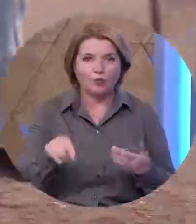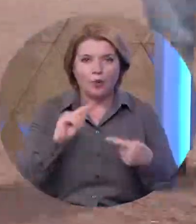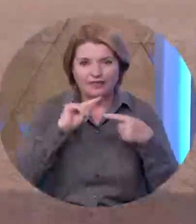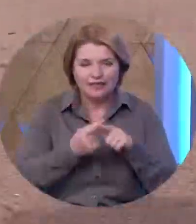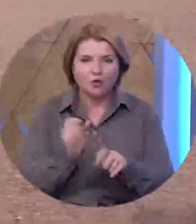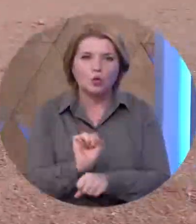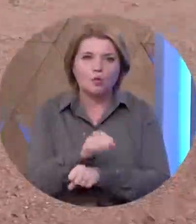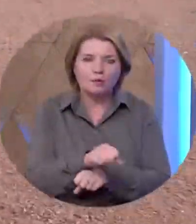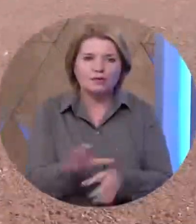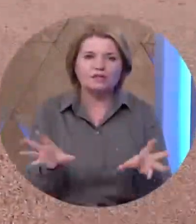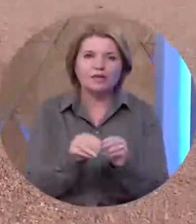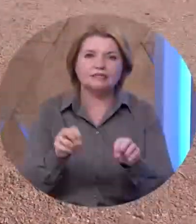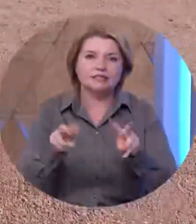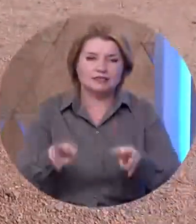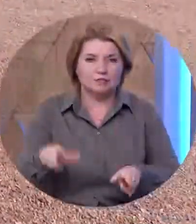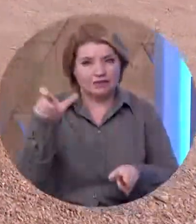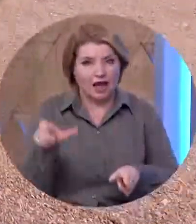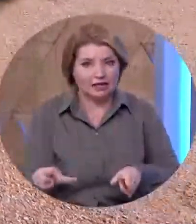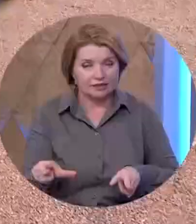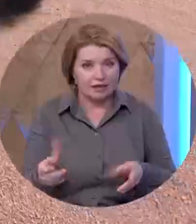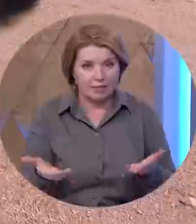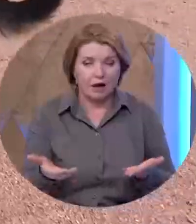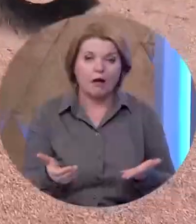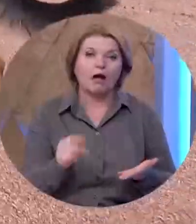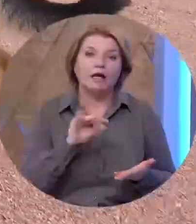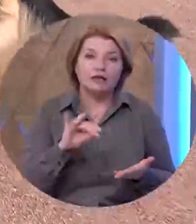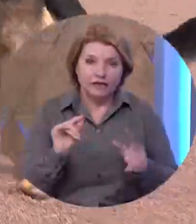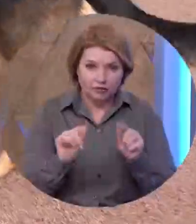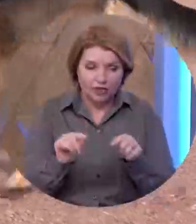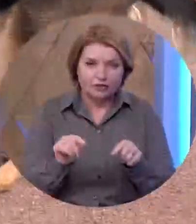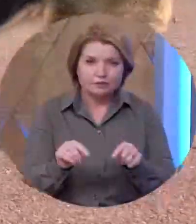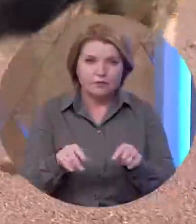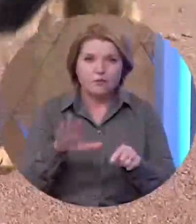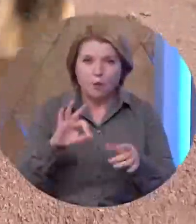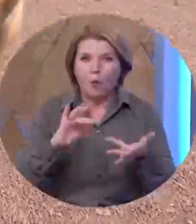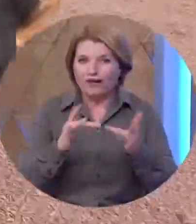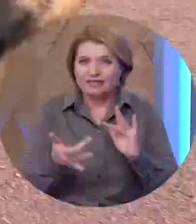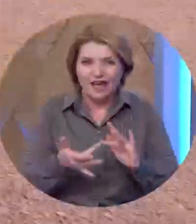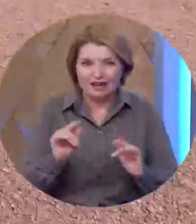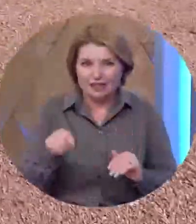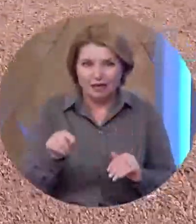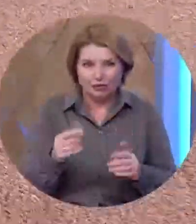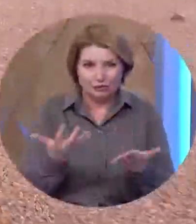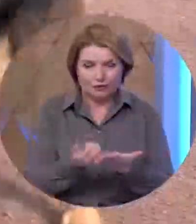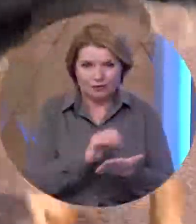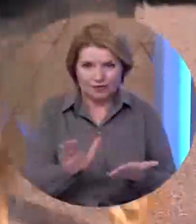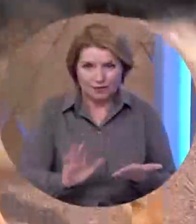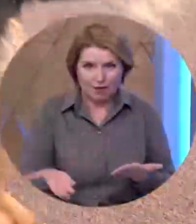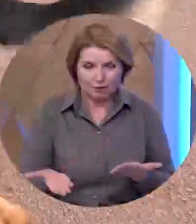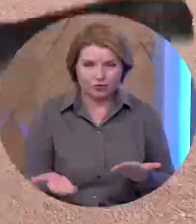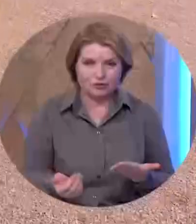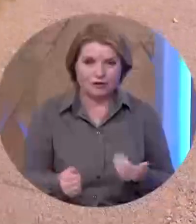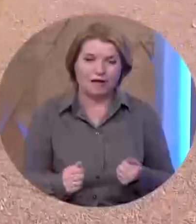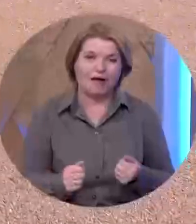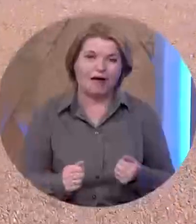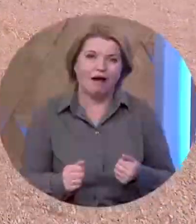инструктором. Там очень много разных нюансов, и самим по интернету лучше ее не учить. Да. А вот какая у нас